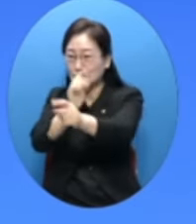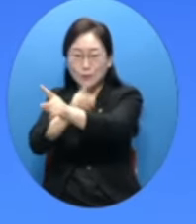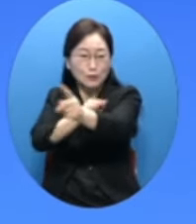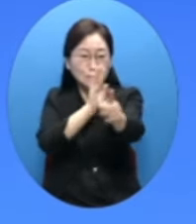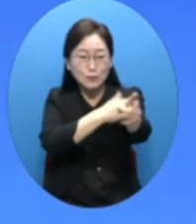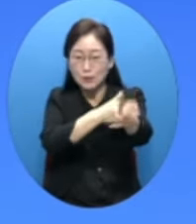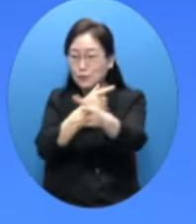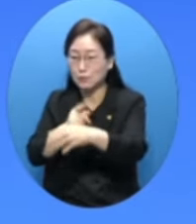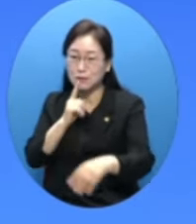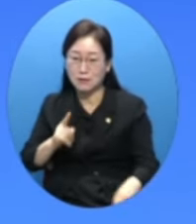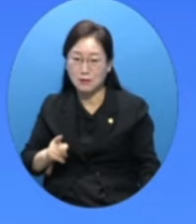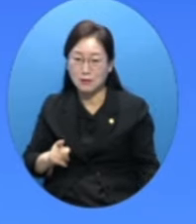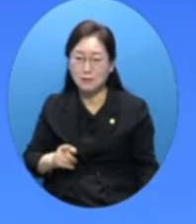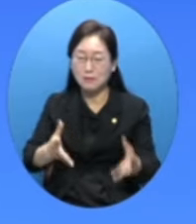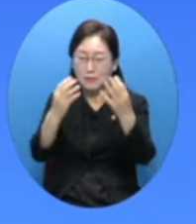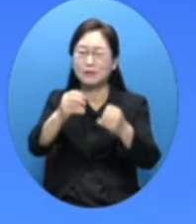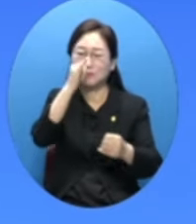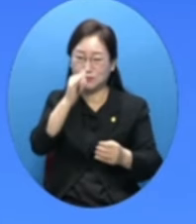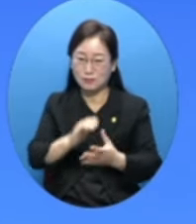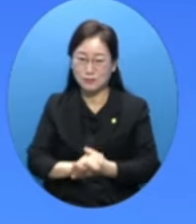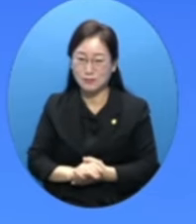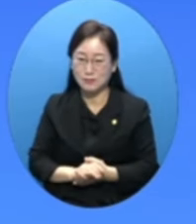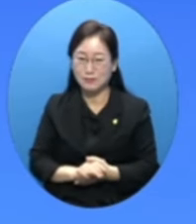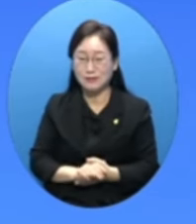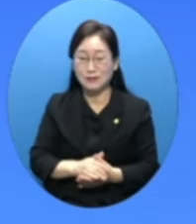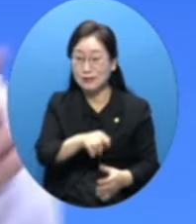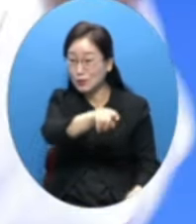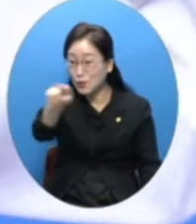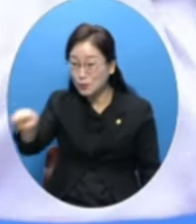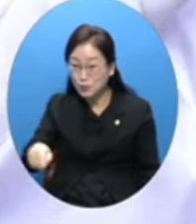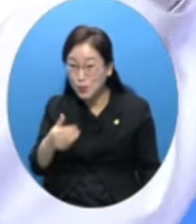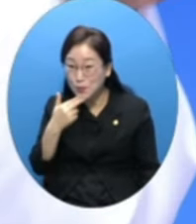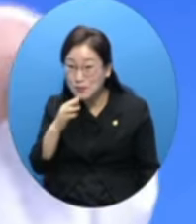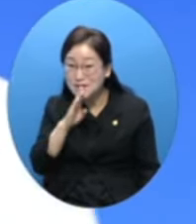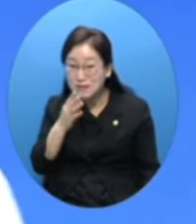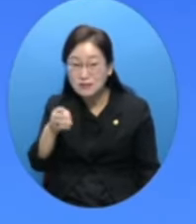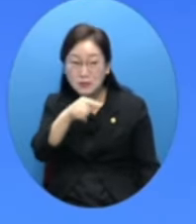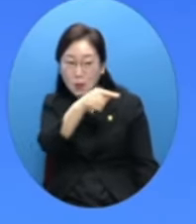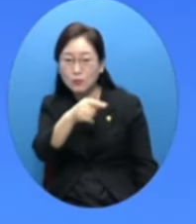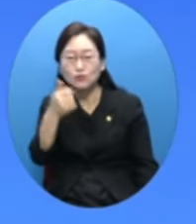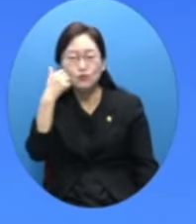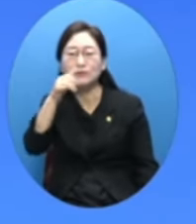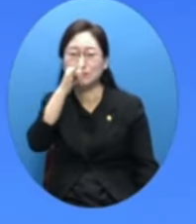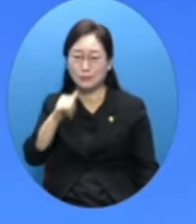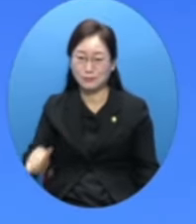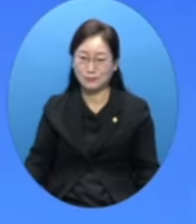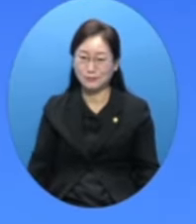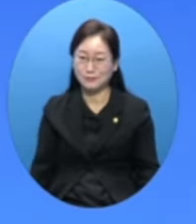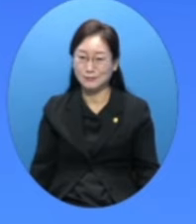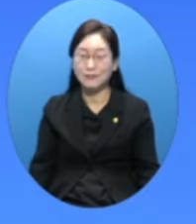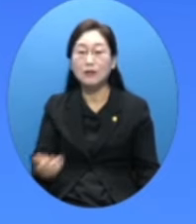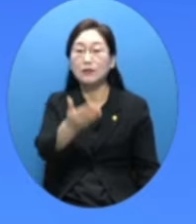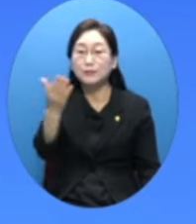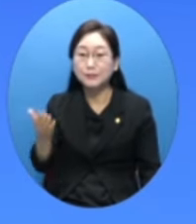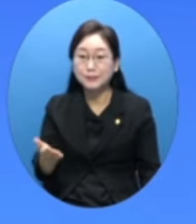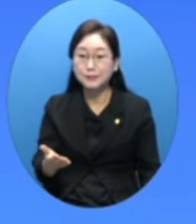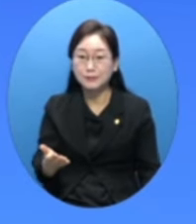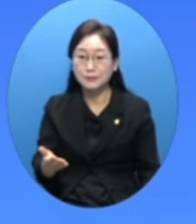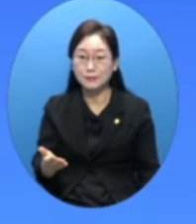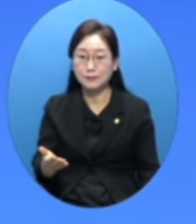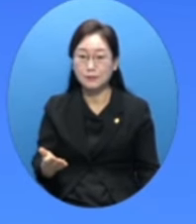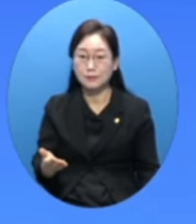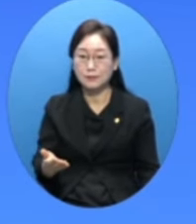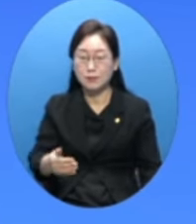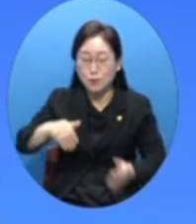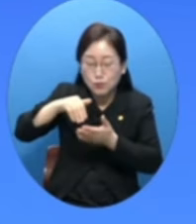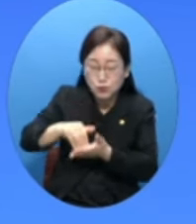문제라고 얘기하는 경우가 많습니다. 여긴 그런 분 한 분도 없겠지만 저쪽 가면 몇 사람이 있어요. 여러분, 이런